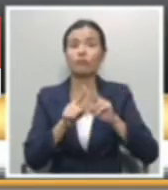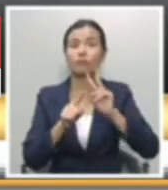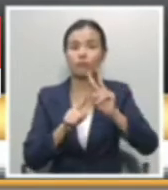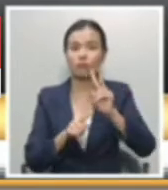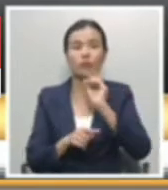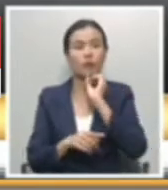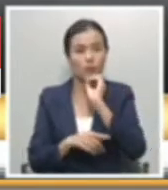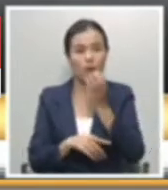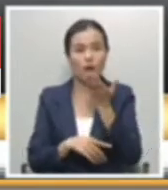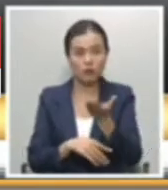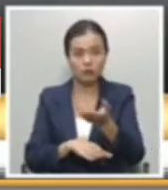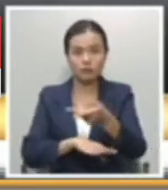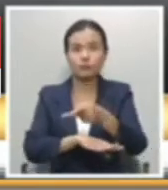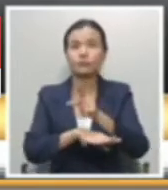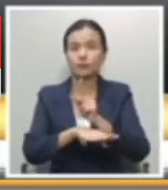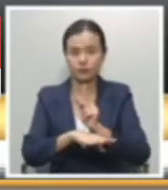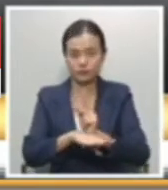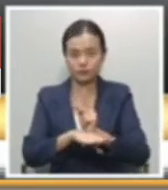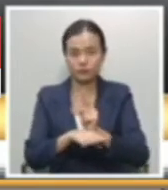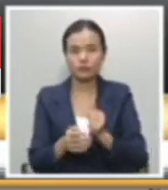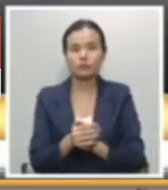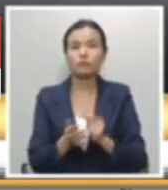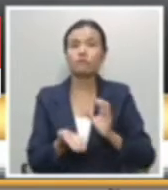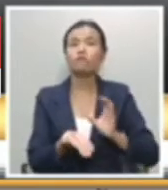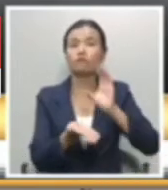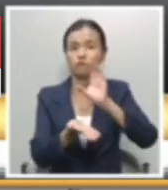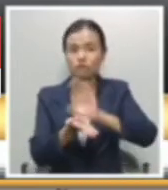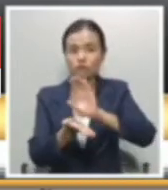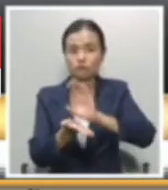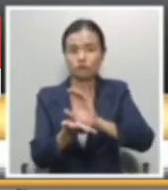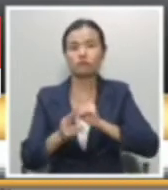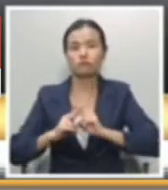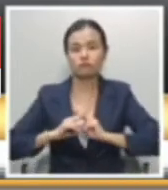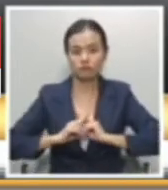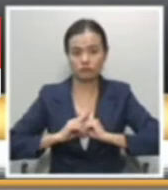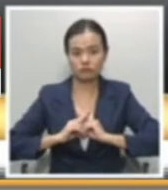ราบเรียนต่อท่านประธานนั้นก็คือเรื่องเกี่ยวกับการลงทุนภาคเอกชน